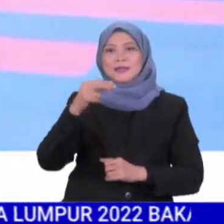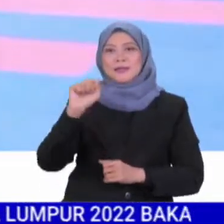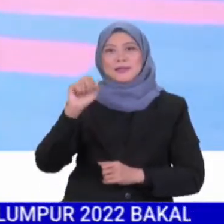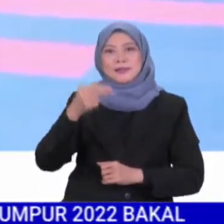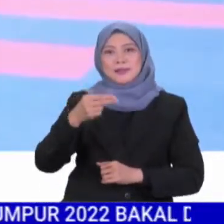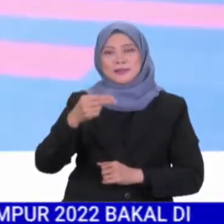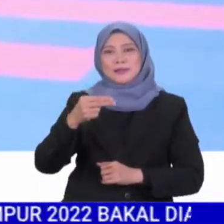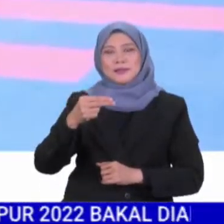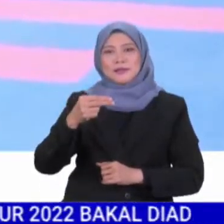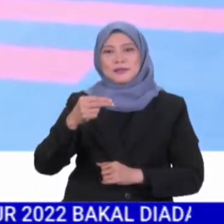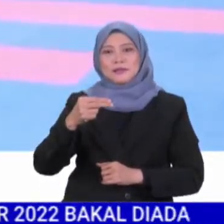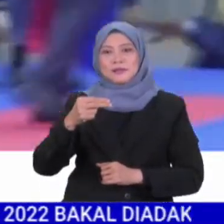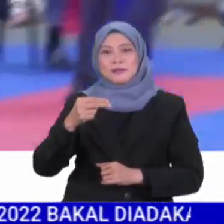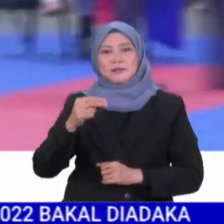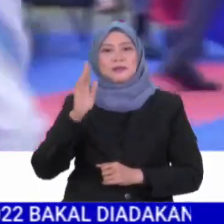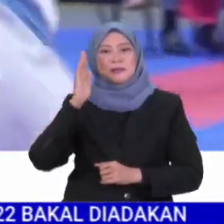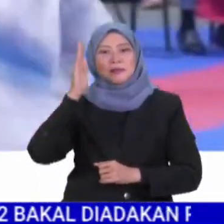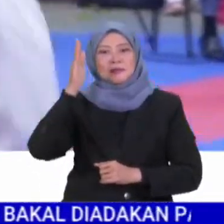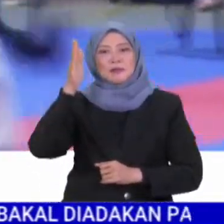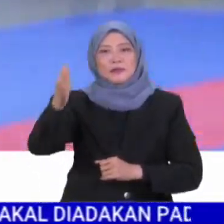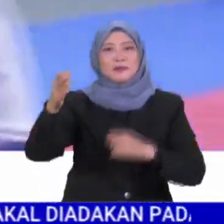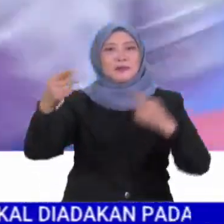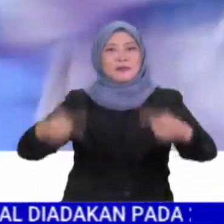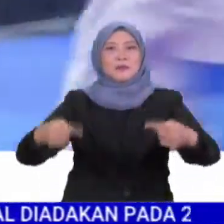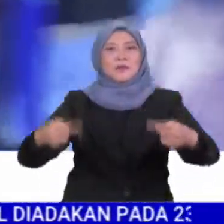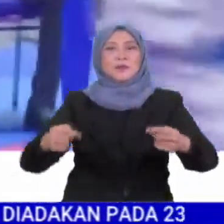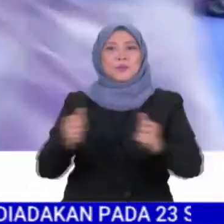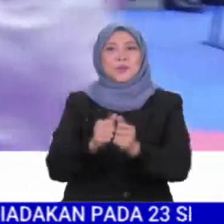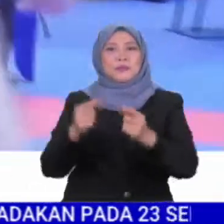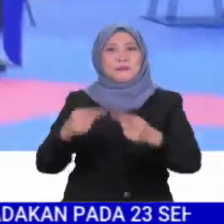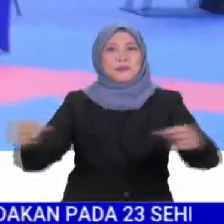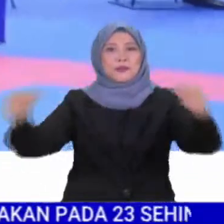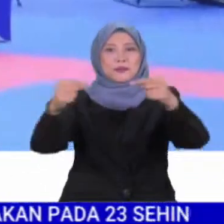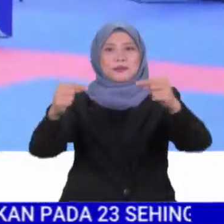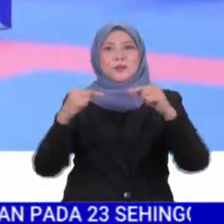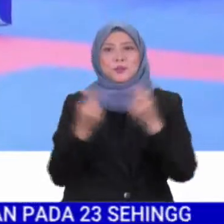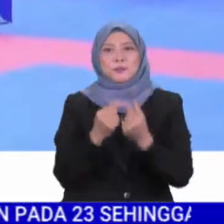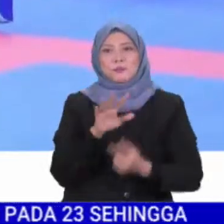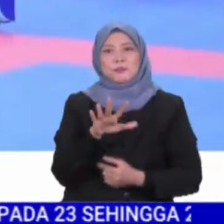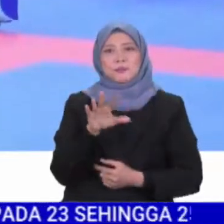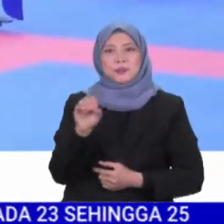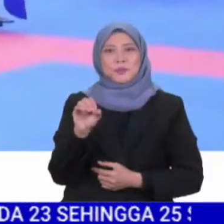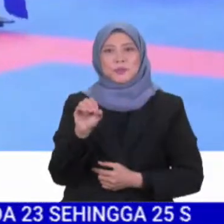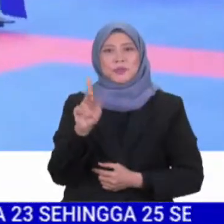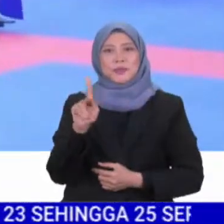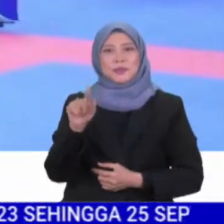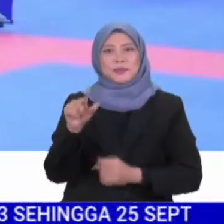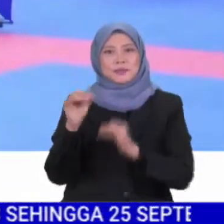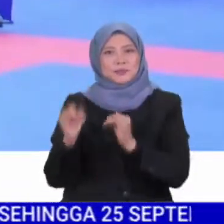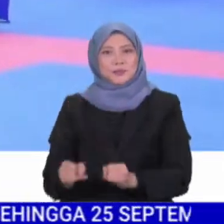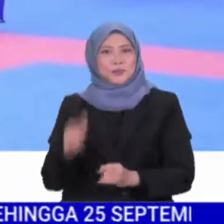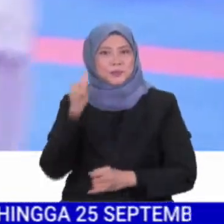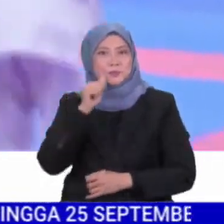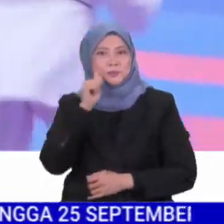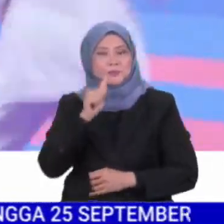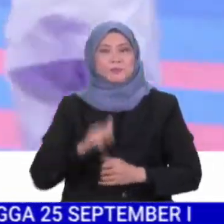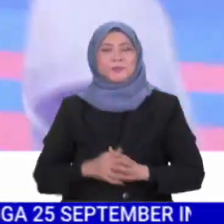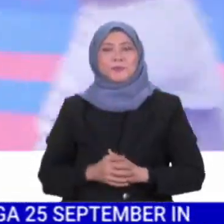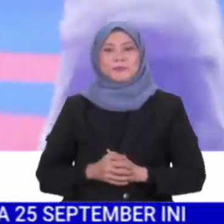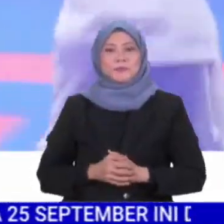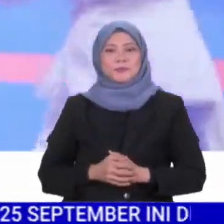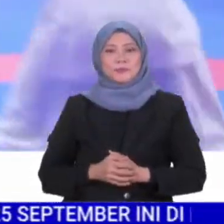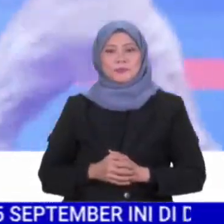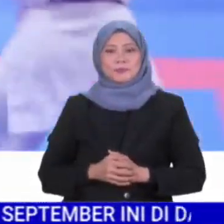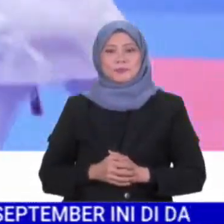Maharani Chandran yang akan bersaing dalam acara final bagi kategori 50 kilogram individu wanita. Sementara